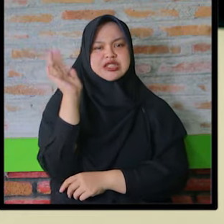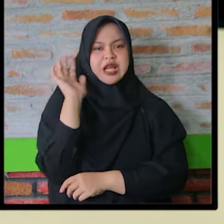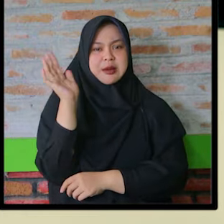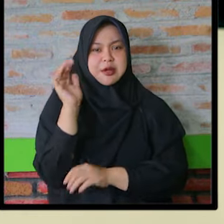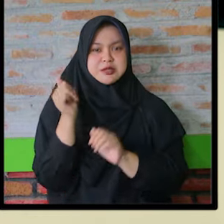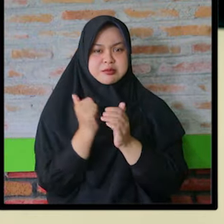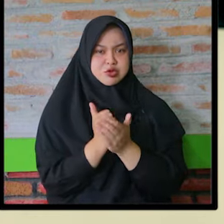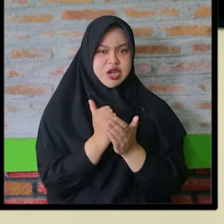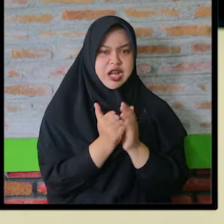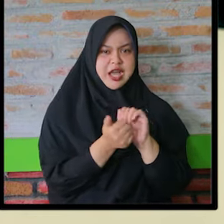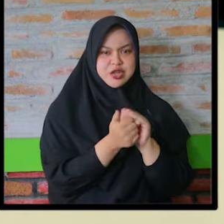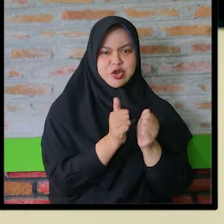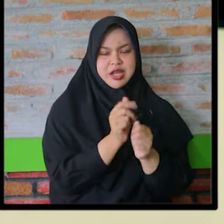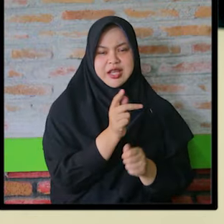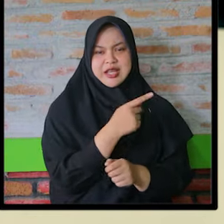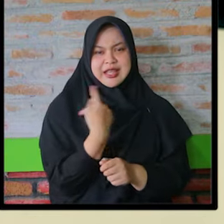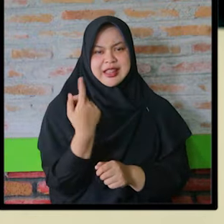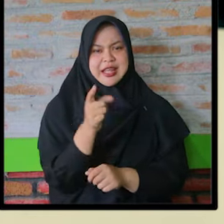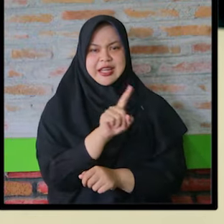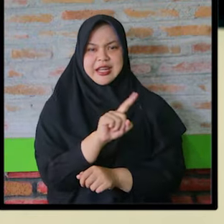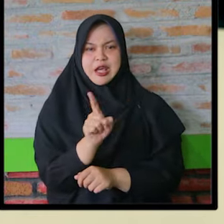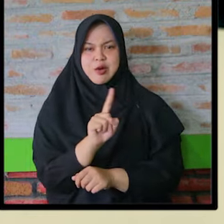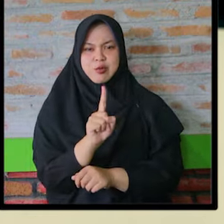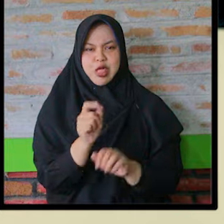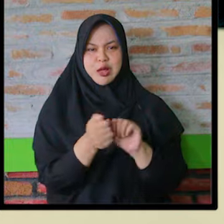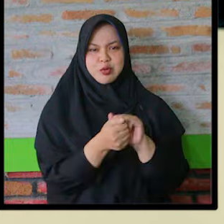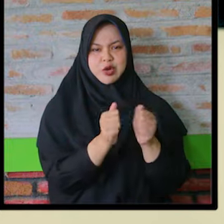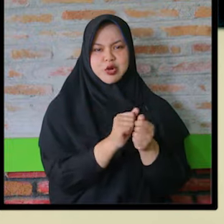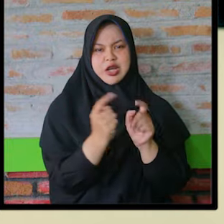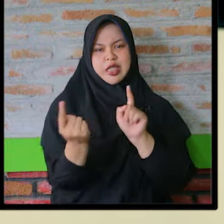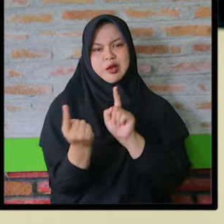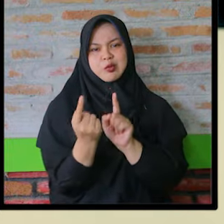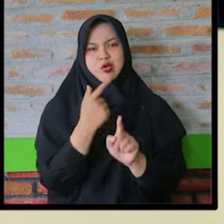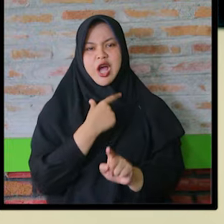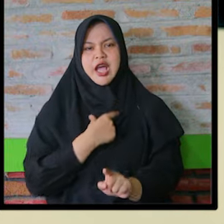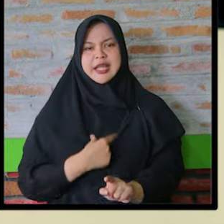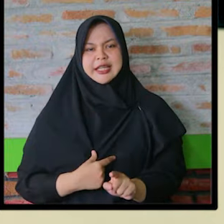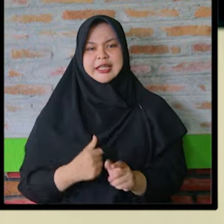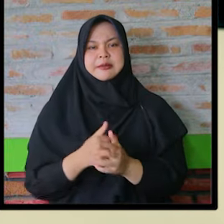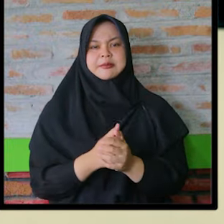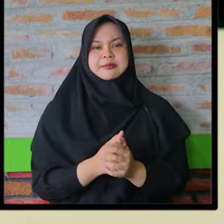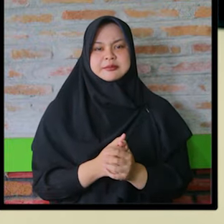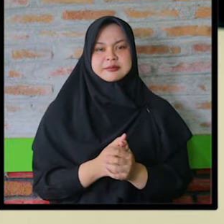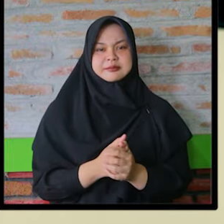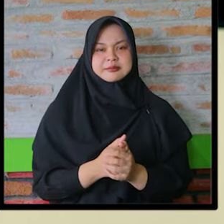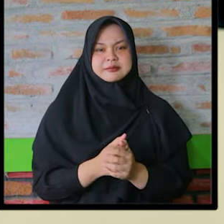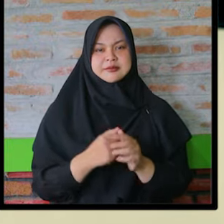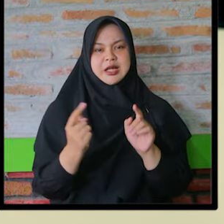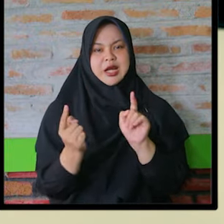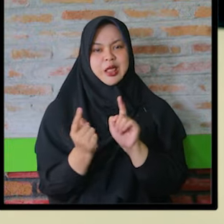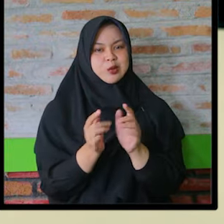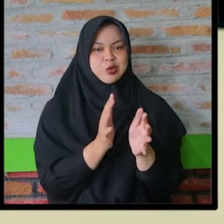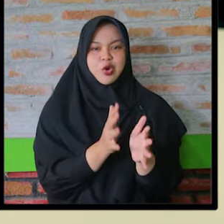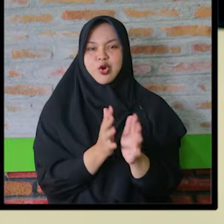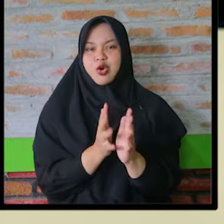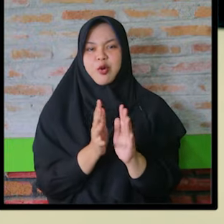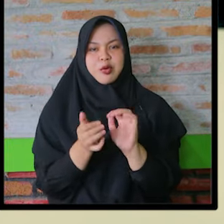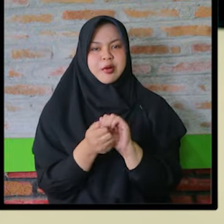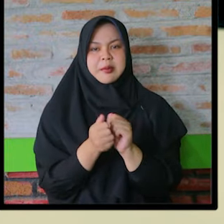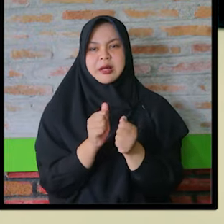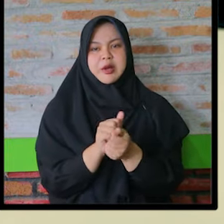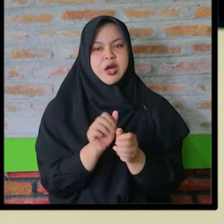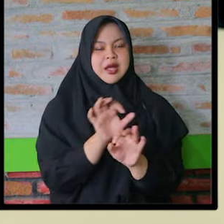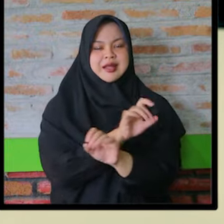ada kasus di kita kan tidak boleh toh kalau berperkara kemudian ketemu Hakim ketemu ee misalnya untuk mengobrolkan perkara